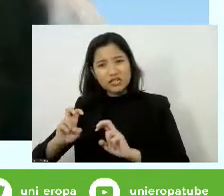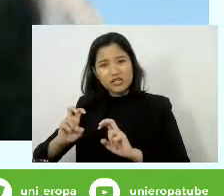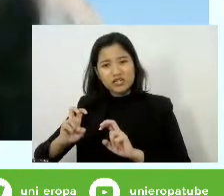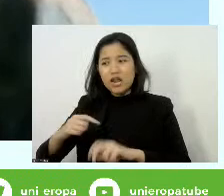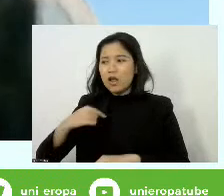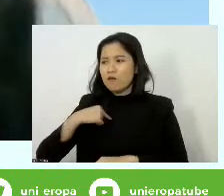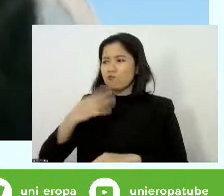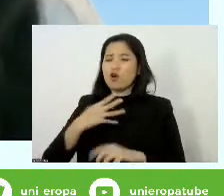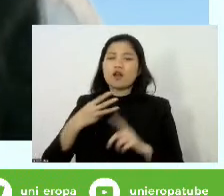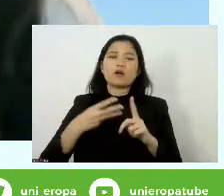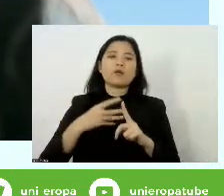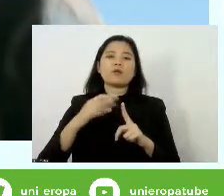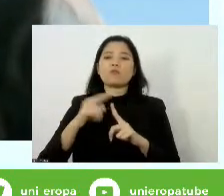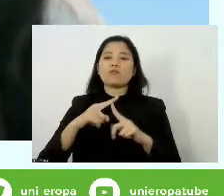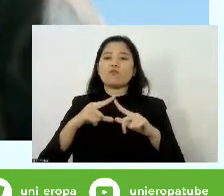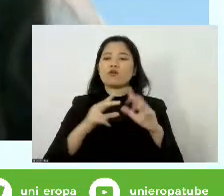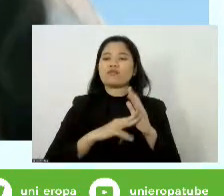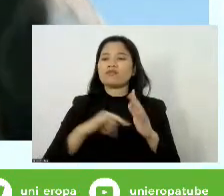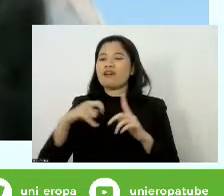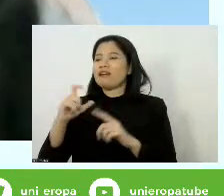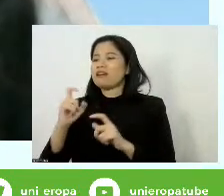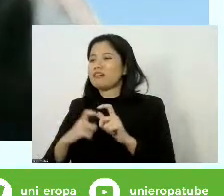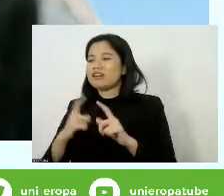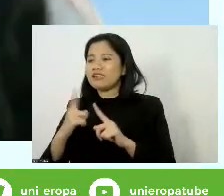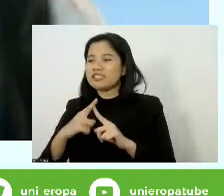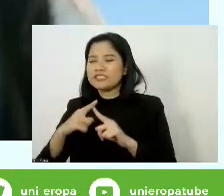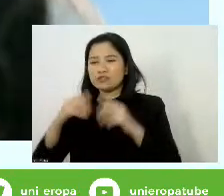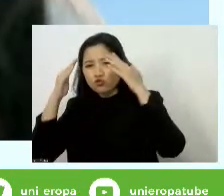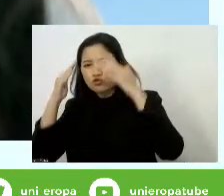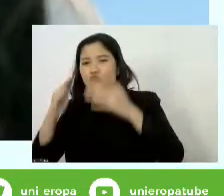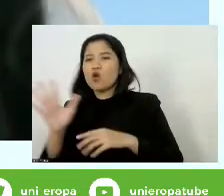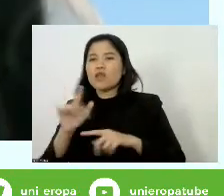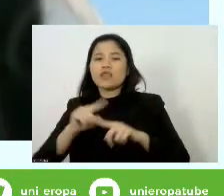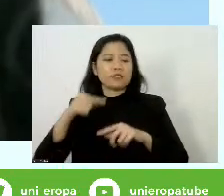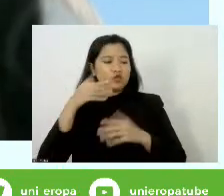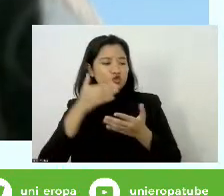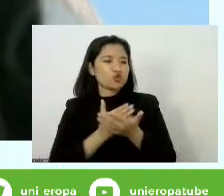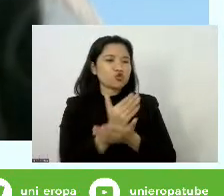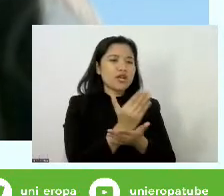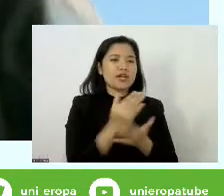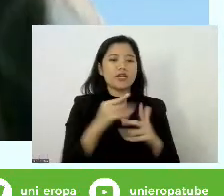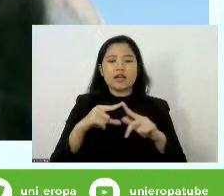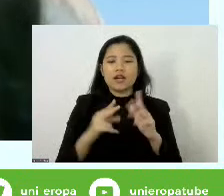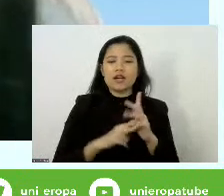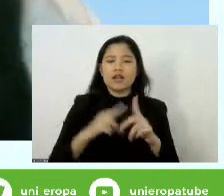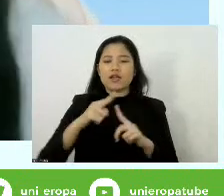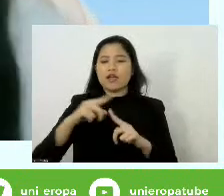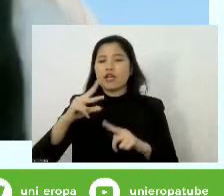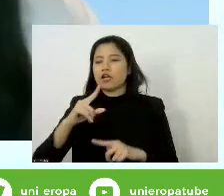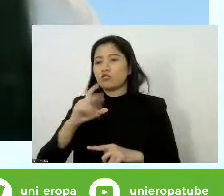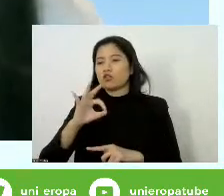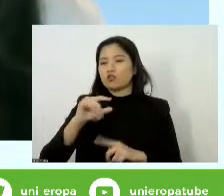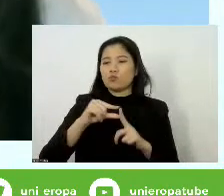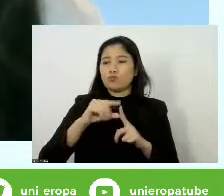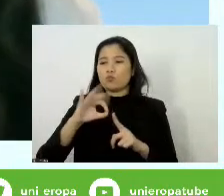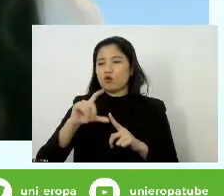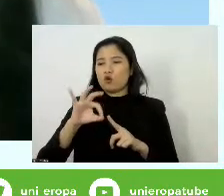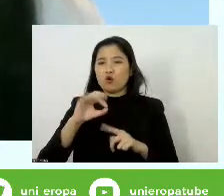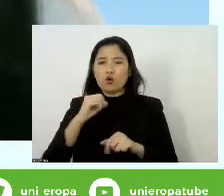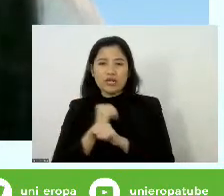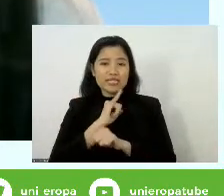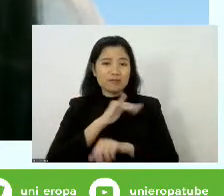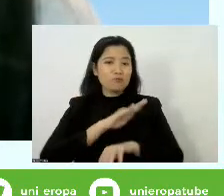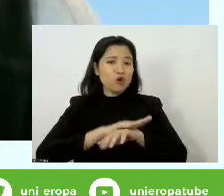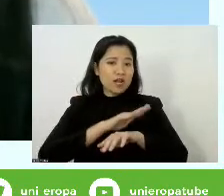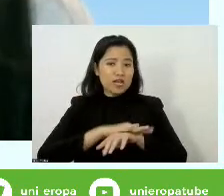apa botanis ya antropologi budaya tapi Kebetulan aku memang jadi salah